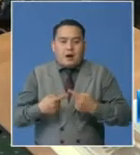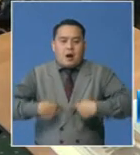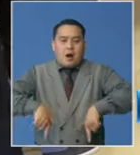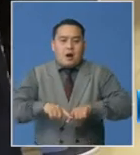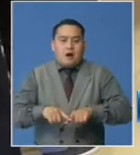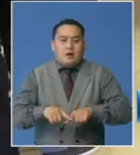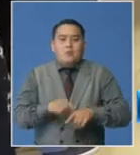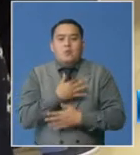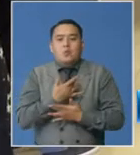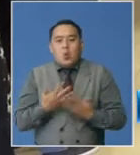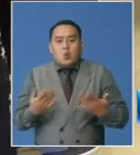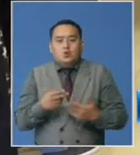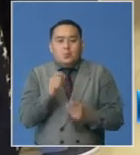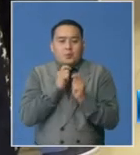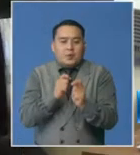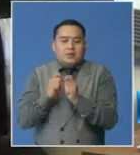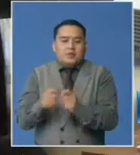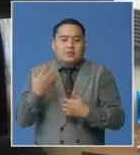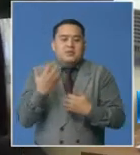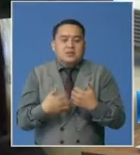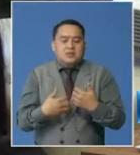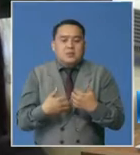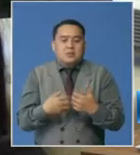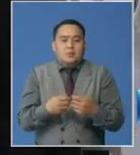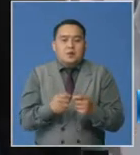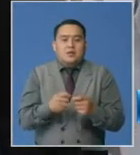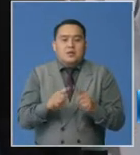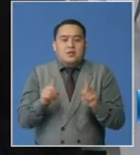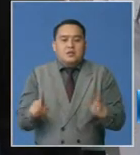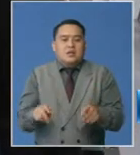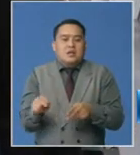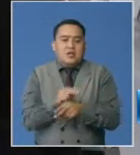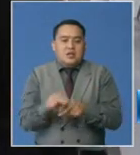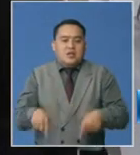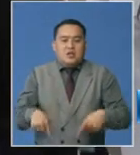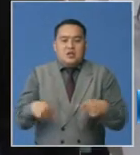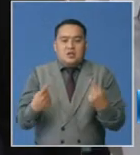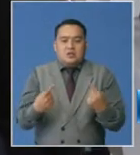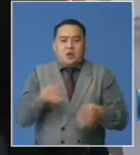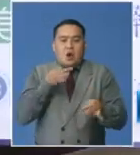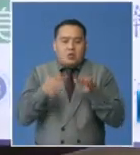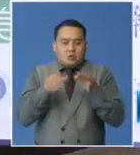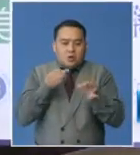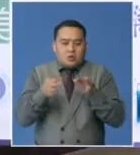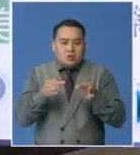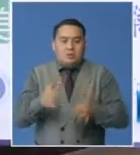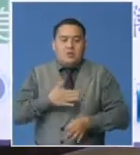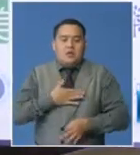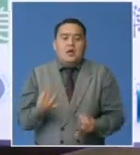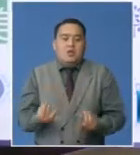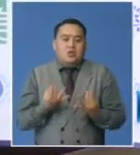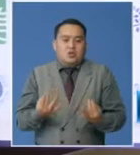организаторы разыграли множество призов среди посетителей. Призы солидные, сертификаты на лечение, диагностику или консультации. Меня интересует